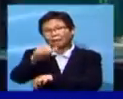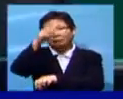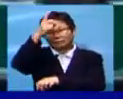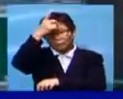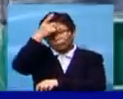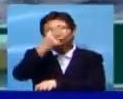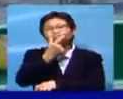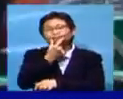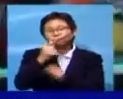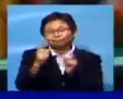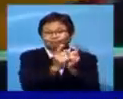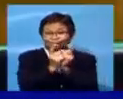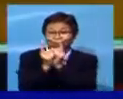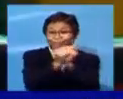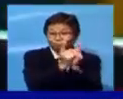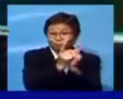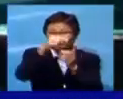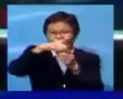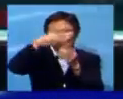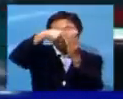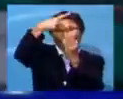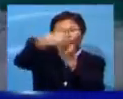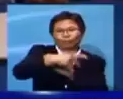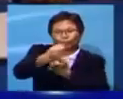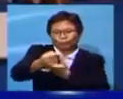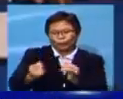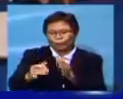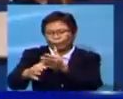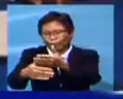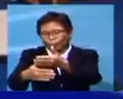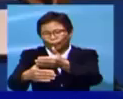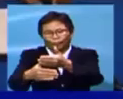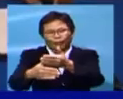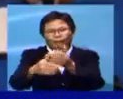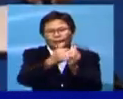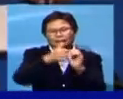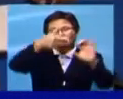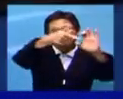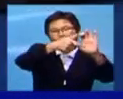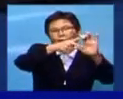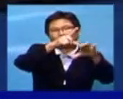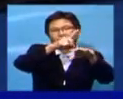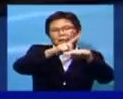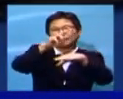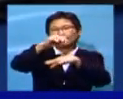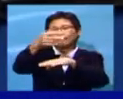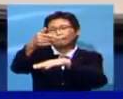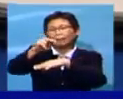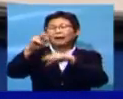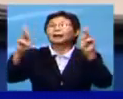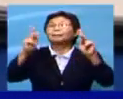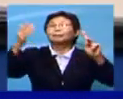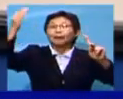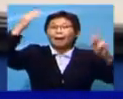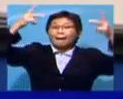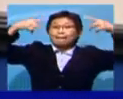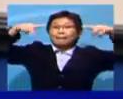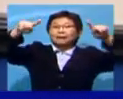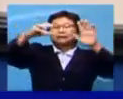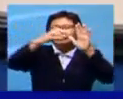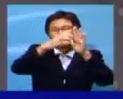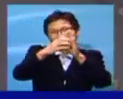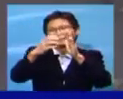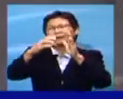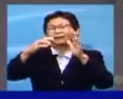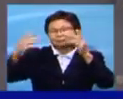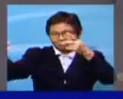Tani Datuk Seri Ahmad shabri Chik dalam program jabatan perikanan bersama Petronas di marang kamamis lalu presiden pas itu juga hadir pada